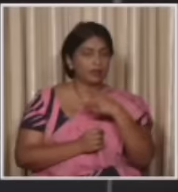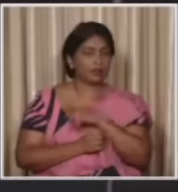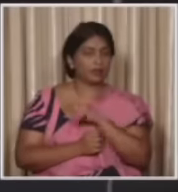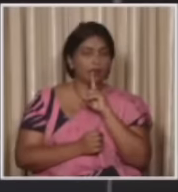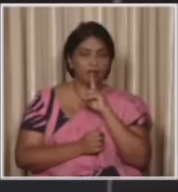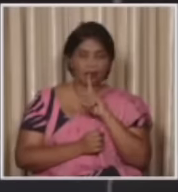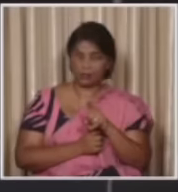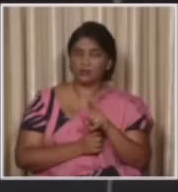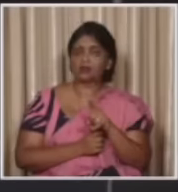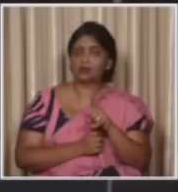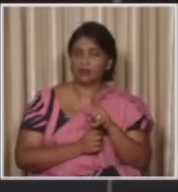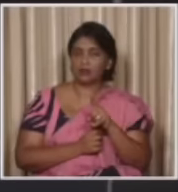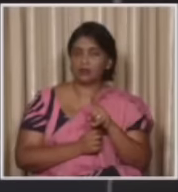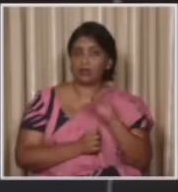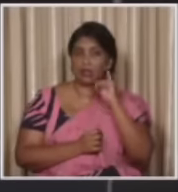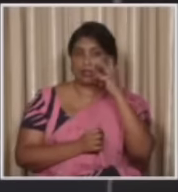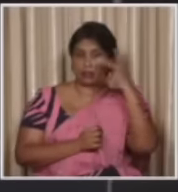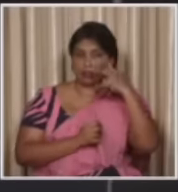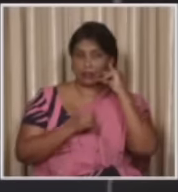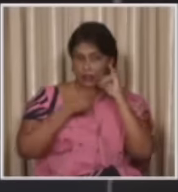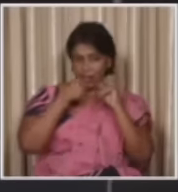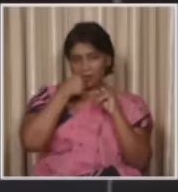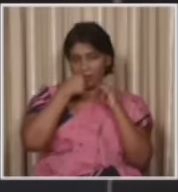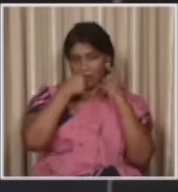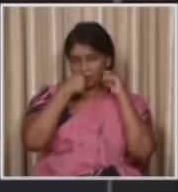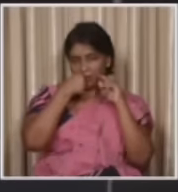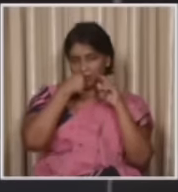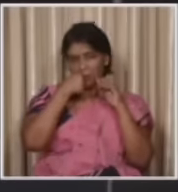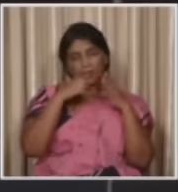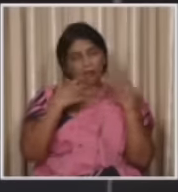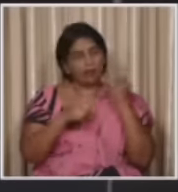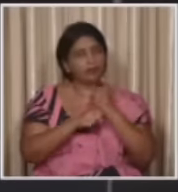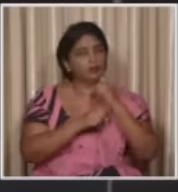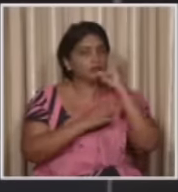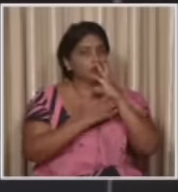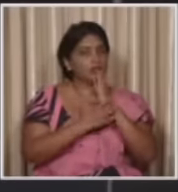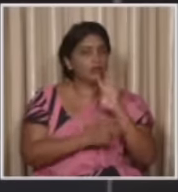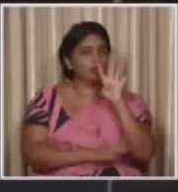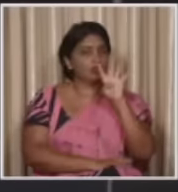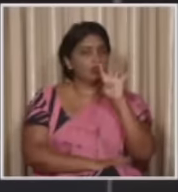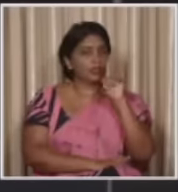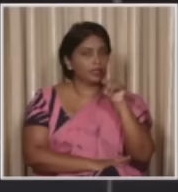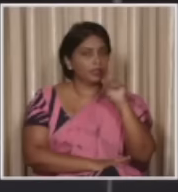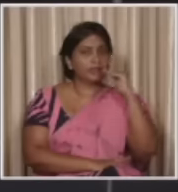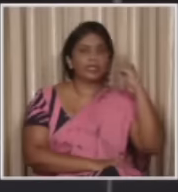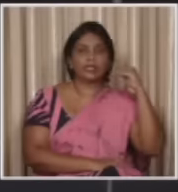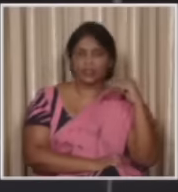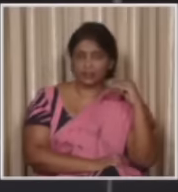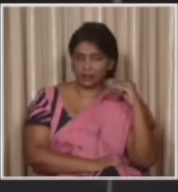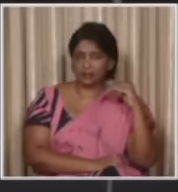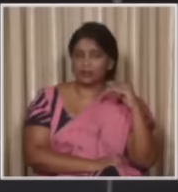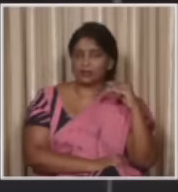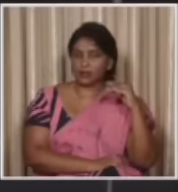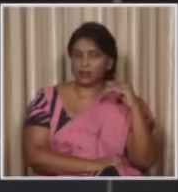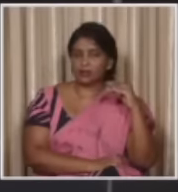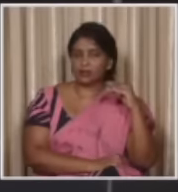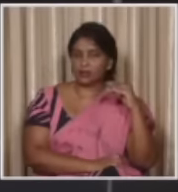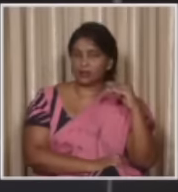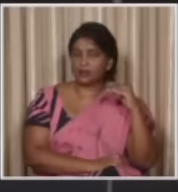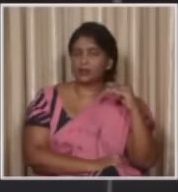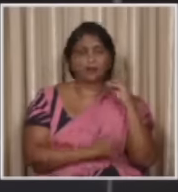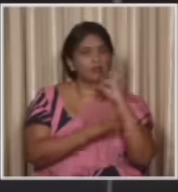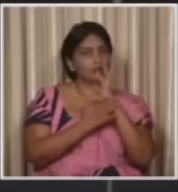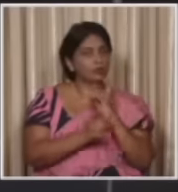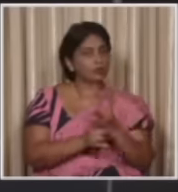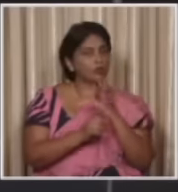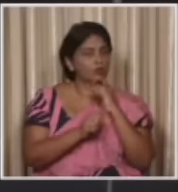අර දෙවෙනි චෝදනාව සම්බන්ධයෙන් කෙසේ වුවද අනුව්‍යවස්ථාවේ 41 යන්න හරි